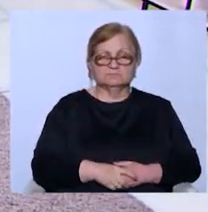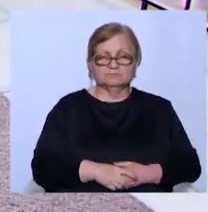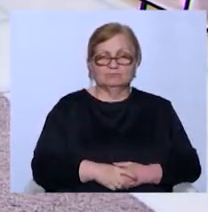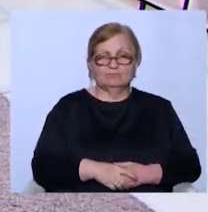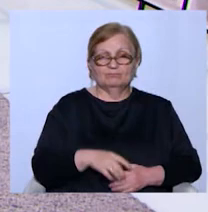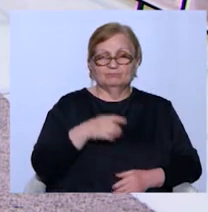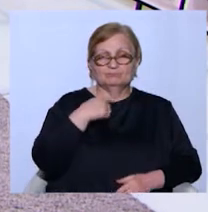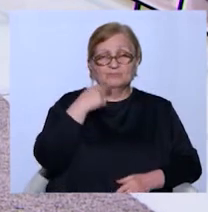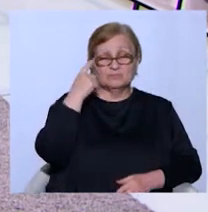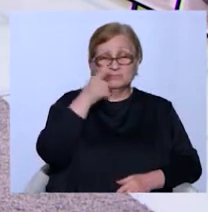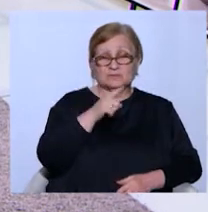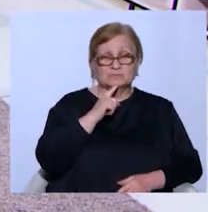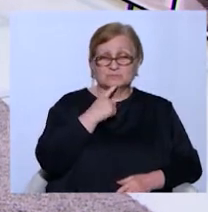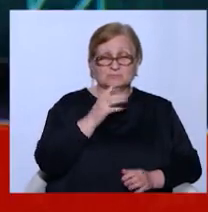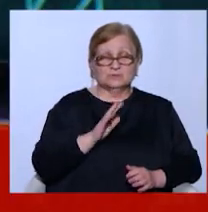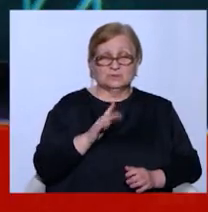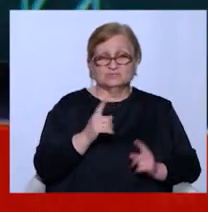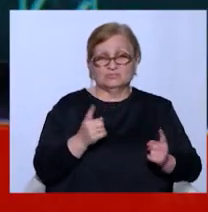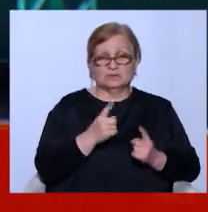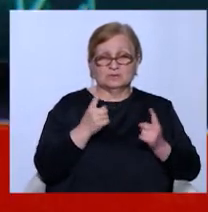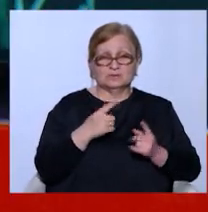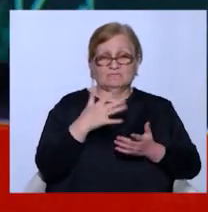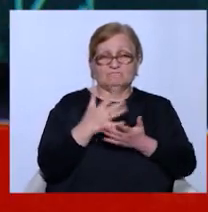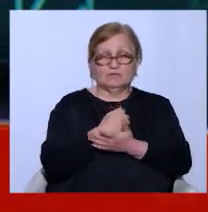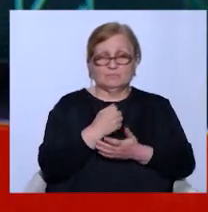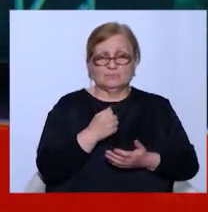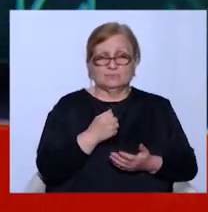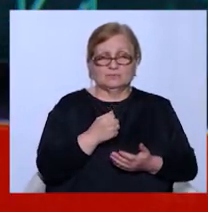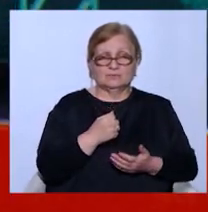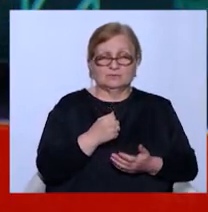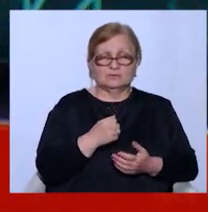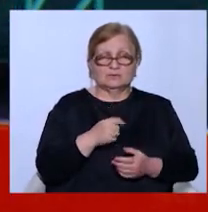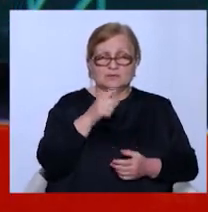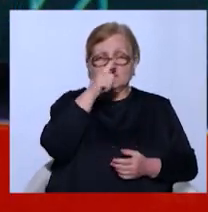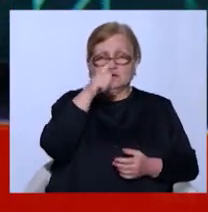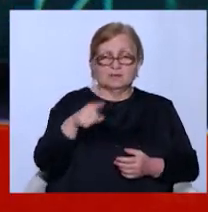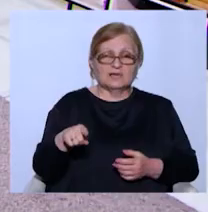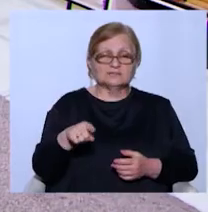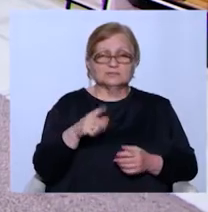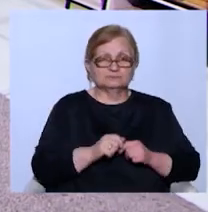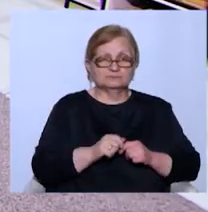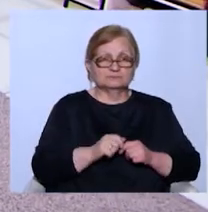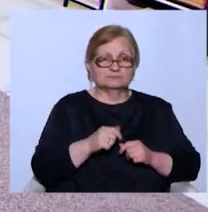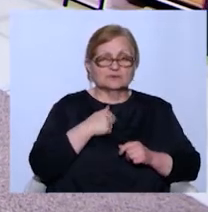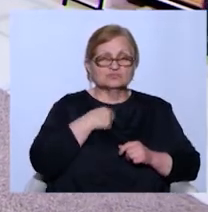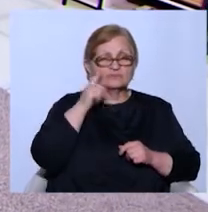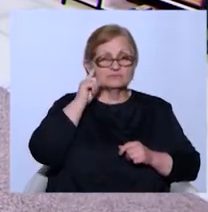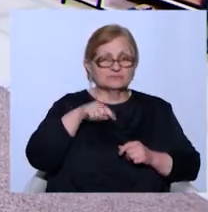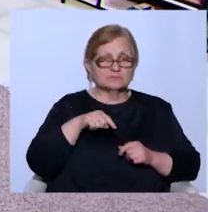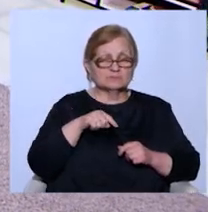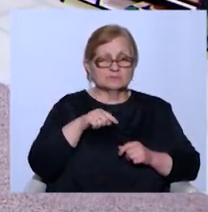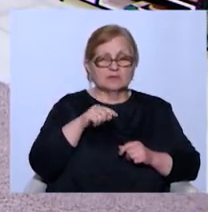არისო ხო აღნიშნული ამოცანა ძნელი, ჩვეულებრივად ვიპოვეთ კათეტი, რომელსაც ვეძებდით. ჩვენ ვიცით,